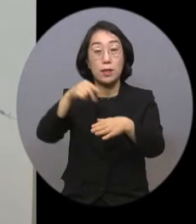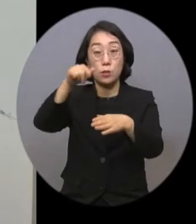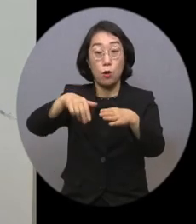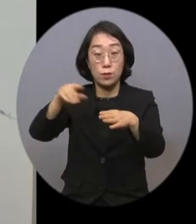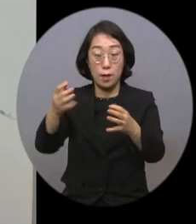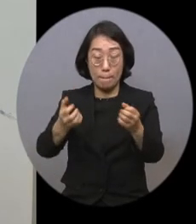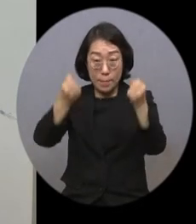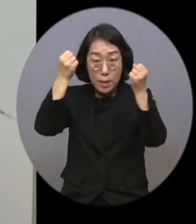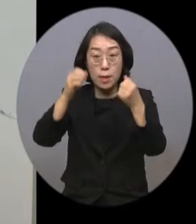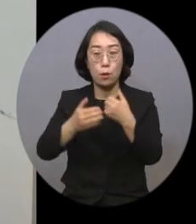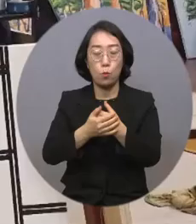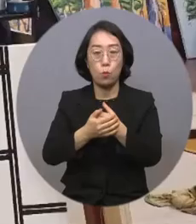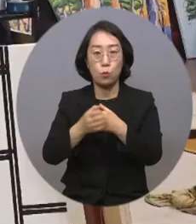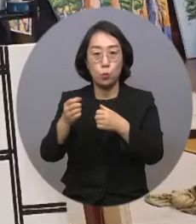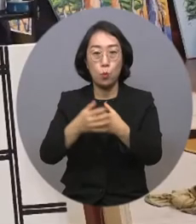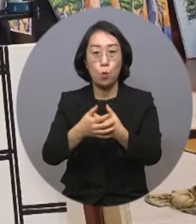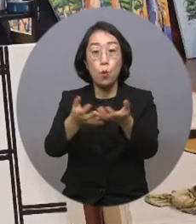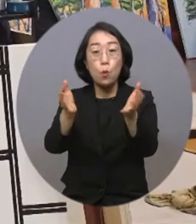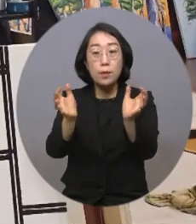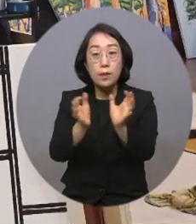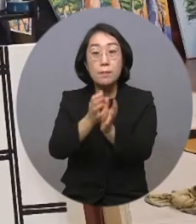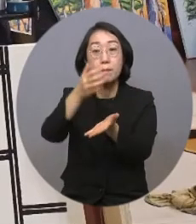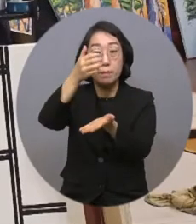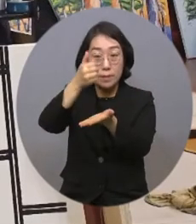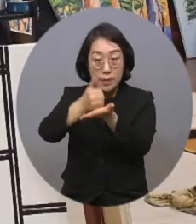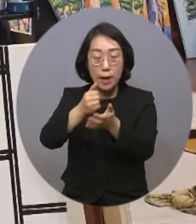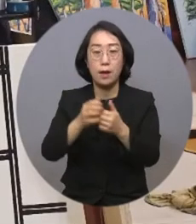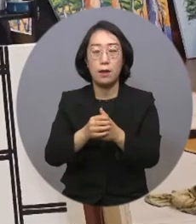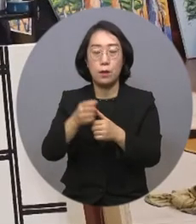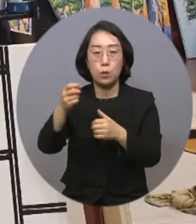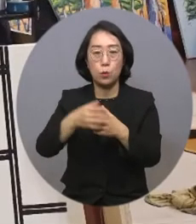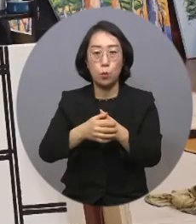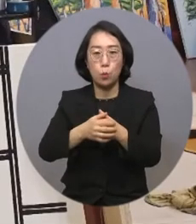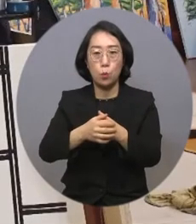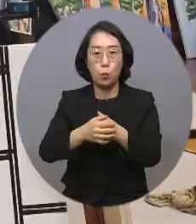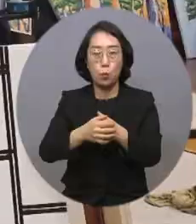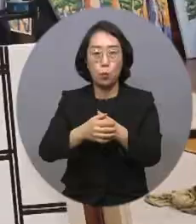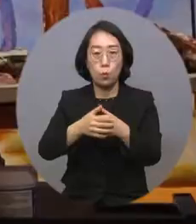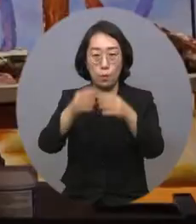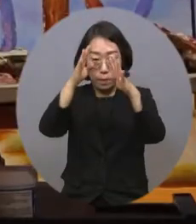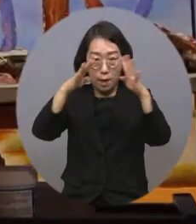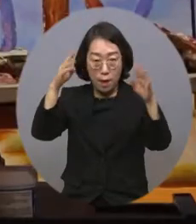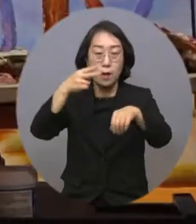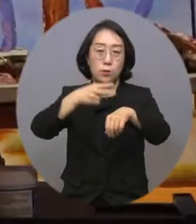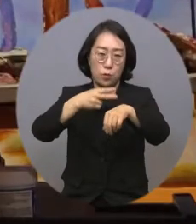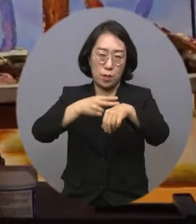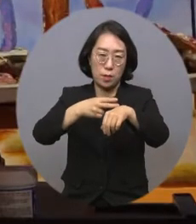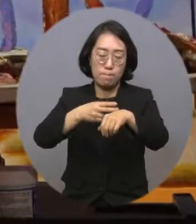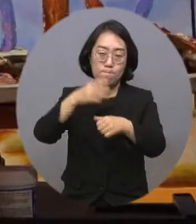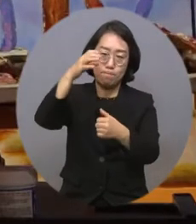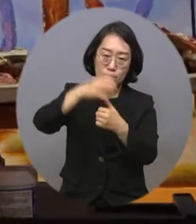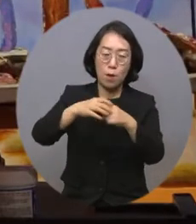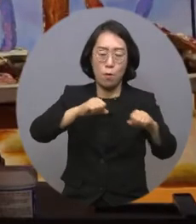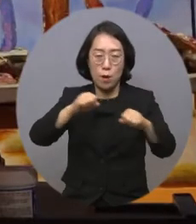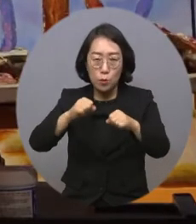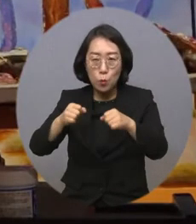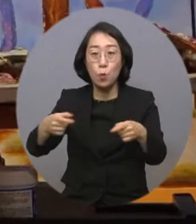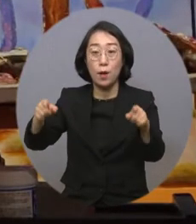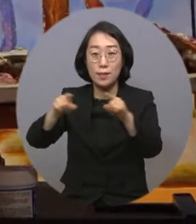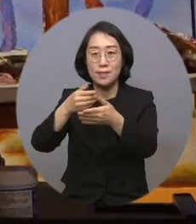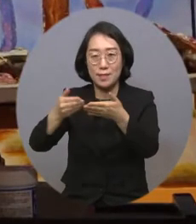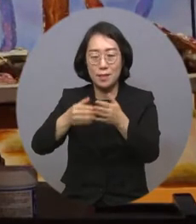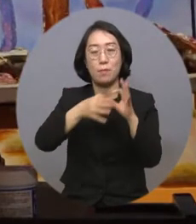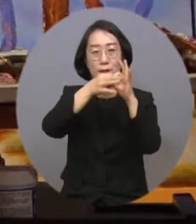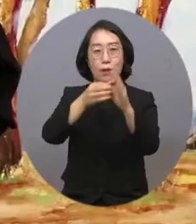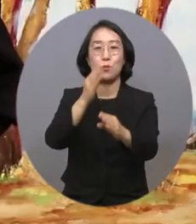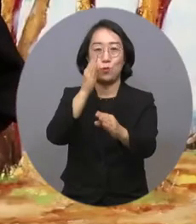취득하고 공공미술 프로젝트 팀장과 전북대학교 겸임 교수를 역임하는 등 활발한 작품 활동을 이어가고